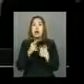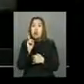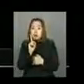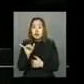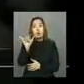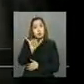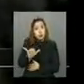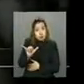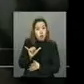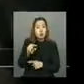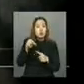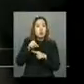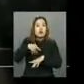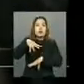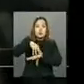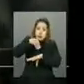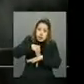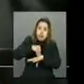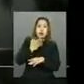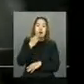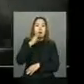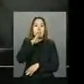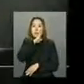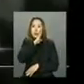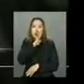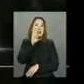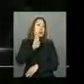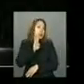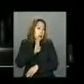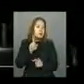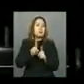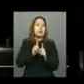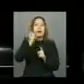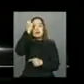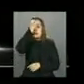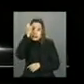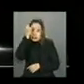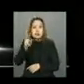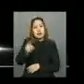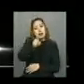วีเดนเบลเยียมอิตาลีอังกฤษรวมถึงไทยที่เคยเข้าร่วมในเทศกา